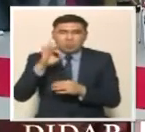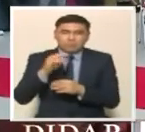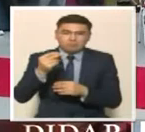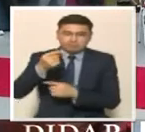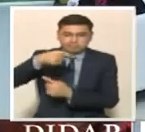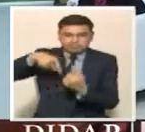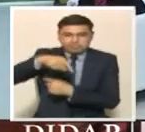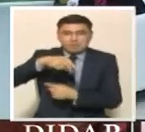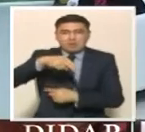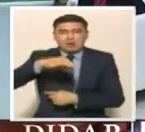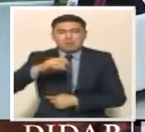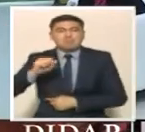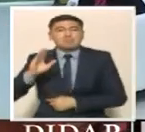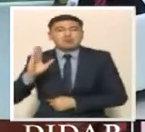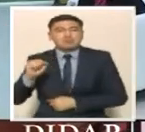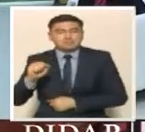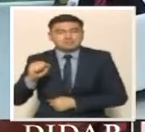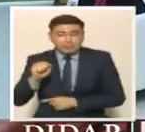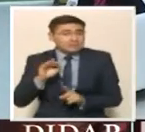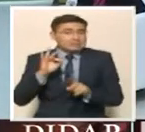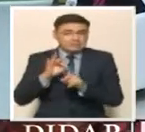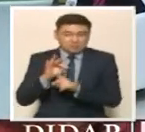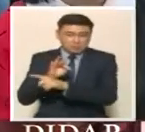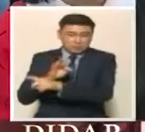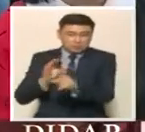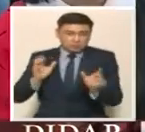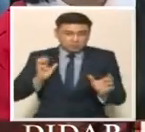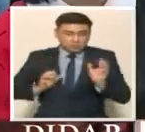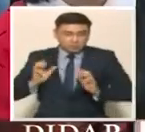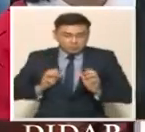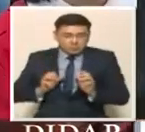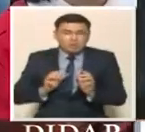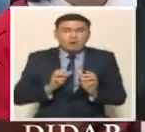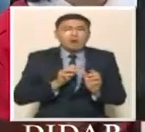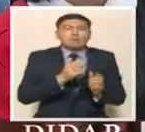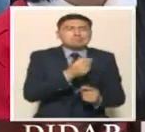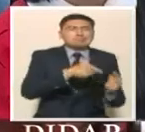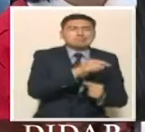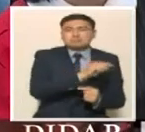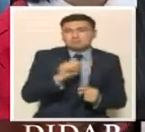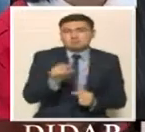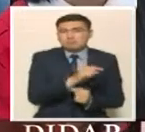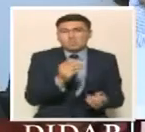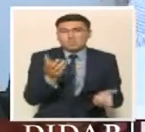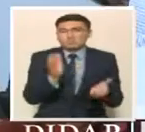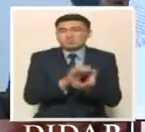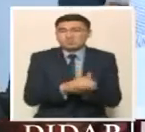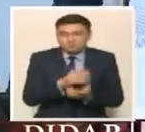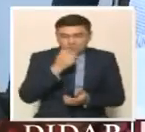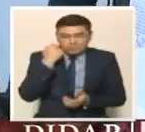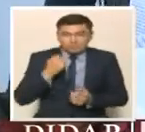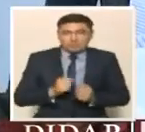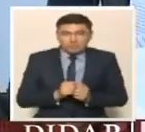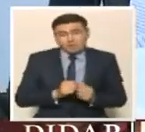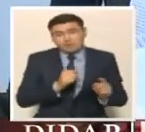и права цель мероприятия познакомить студентов с предпринимателями нашего региона главные гости встречи шоу пантусебекова Сауле асалихова